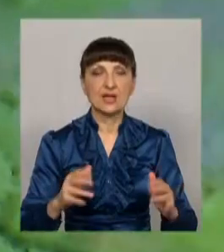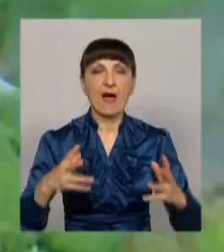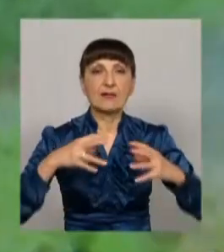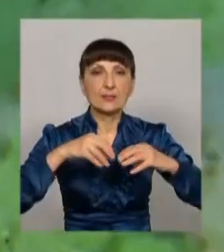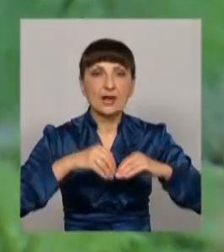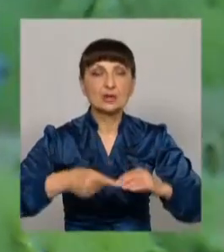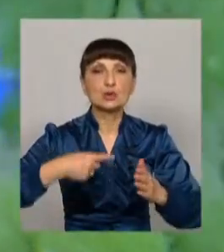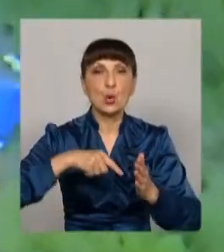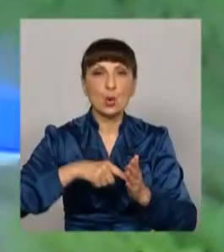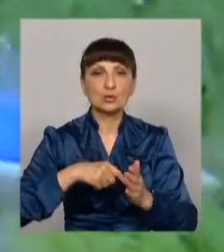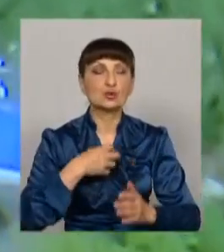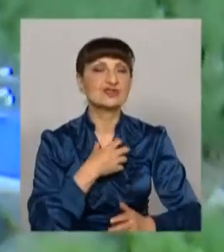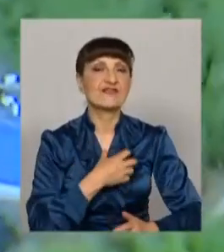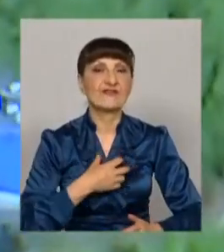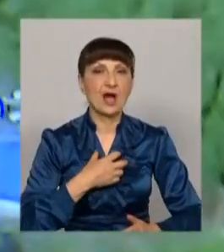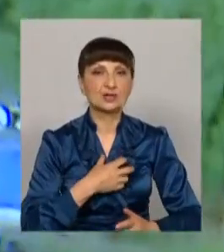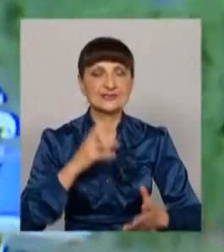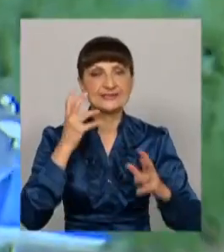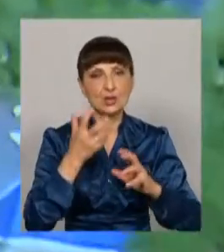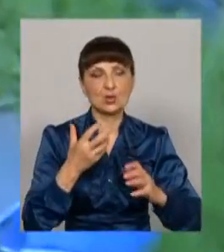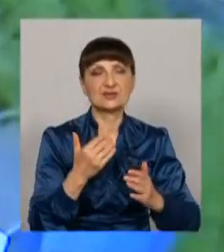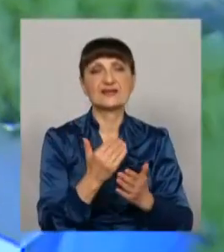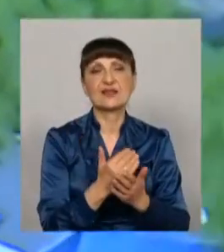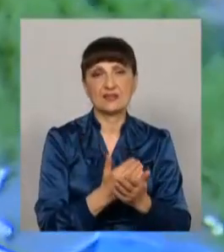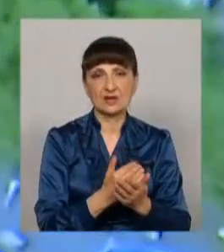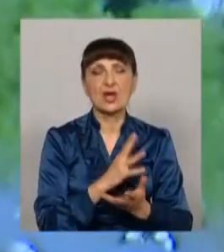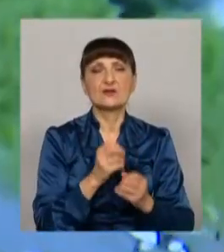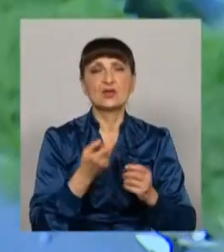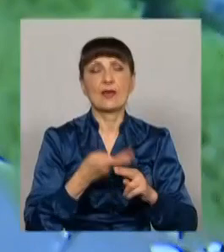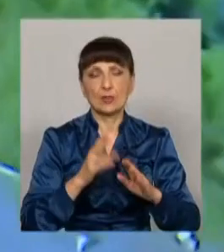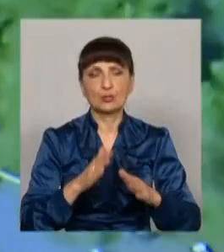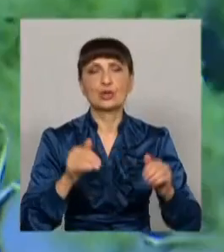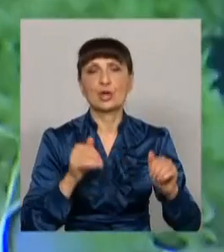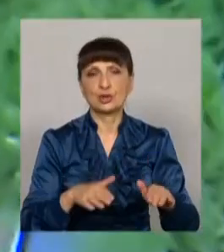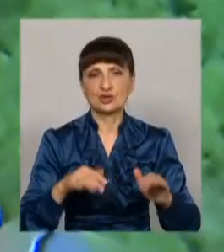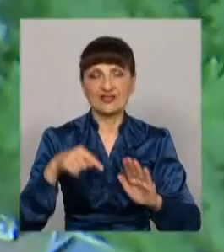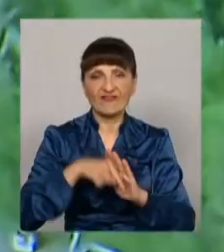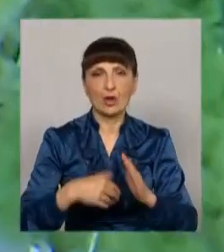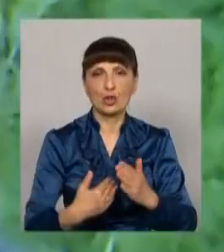агломерации города. Здесь очень важные, серьезные задачи стоят. Все это будет решаться в новом генеральном плане.